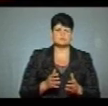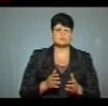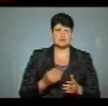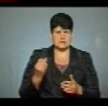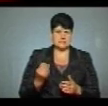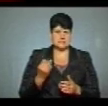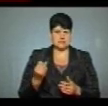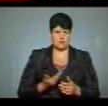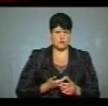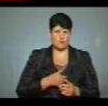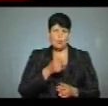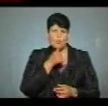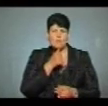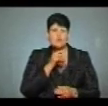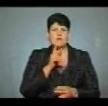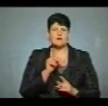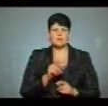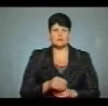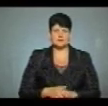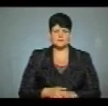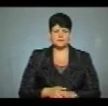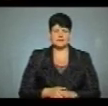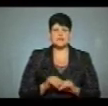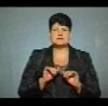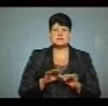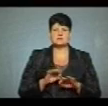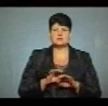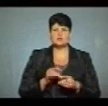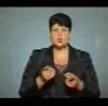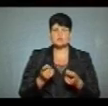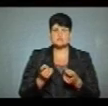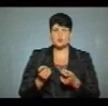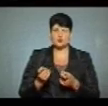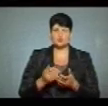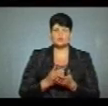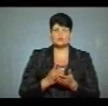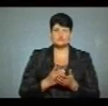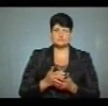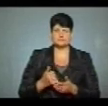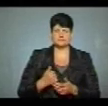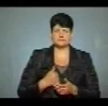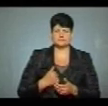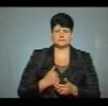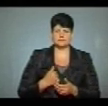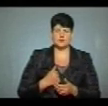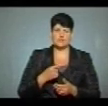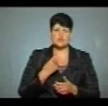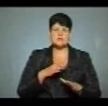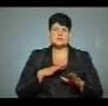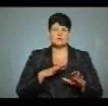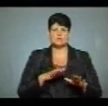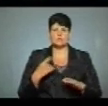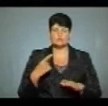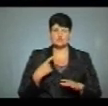Цікаво вживу би спробувати, як воно все їде. Захід проводять, щоб заохотити до служби у Збройних силах України, каже заступник